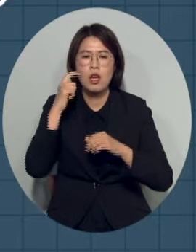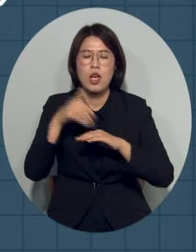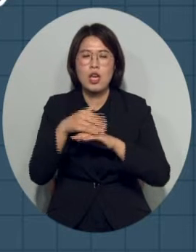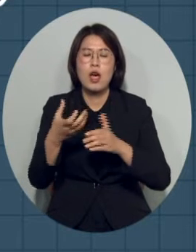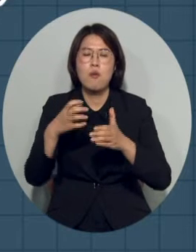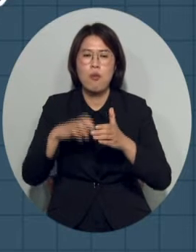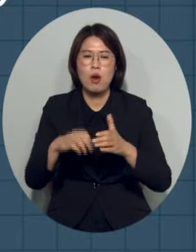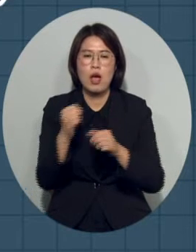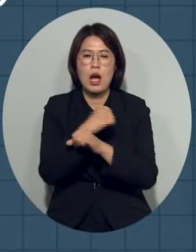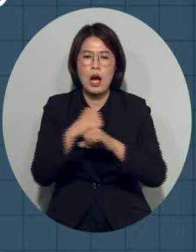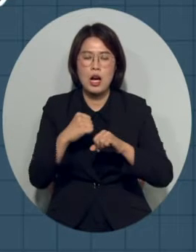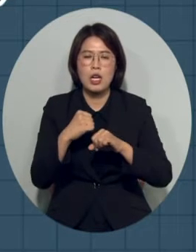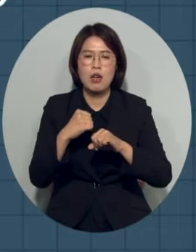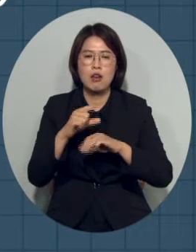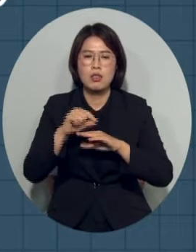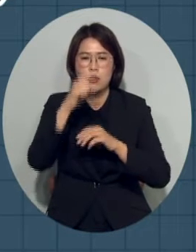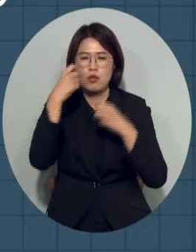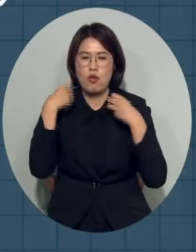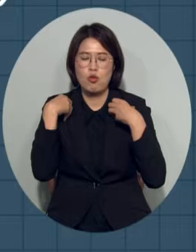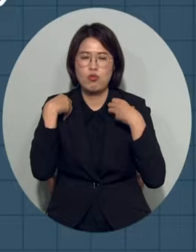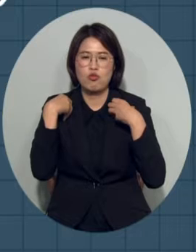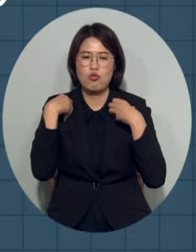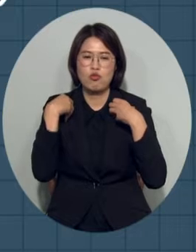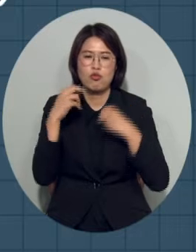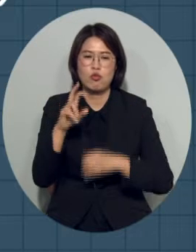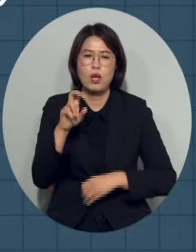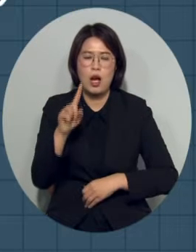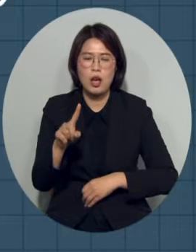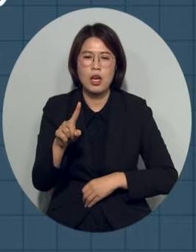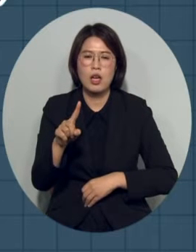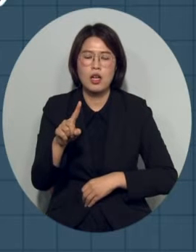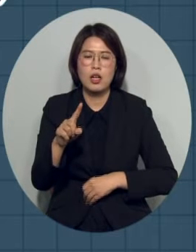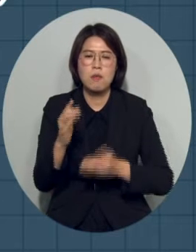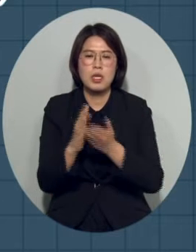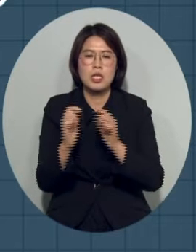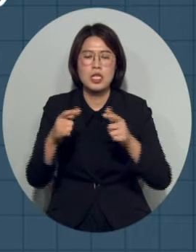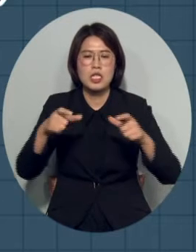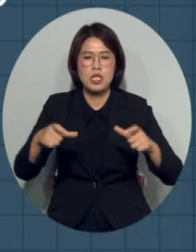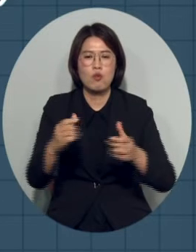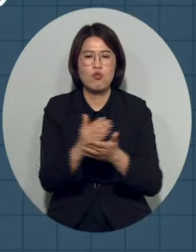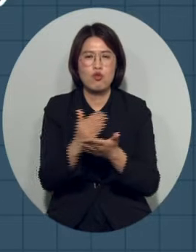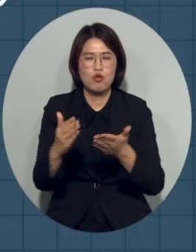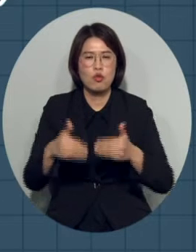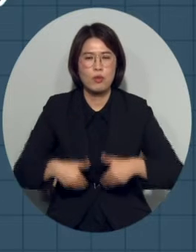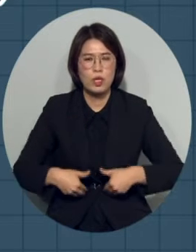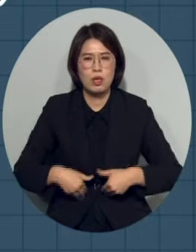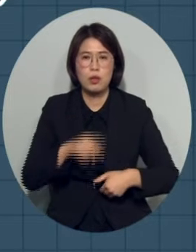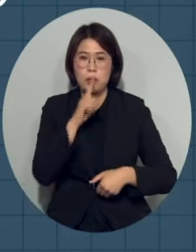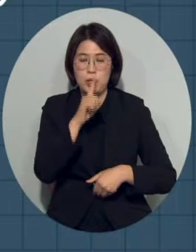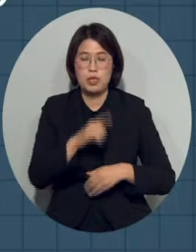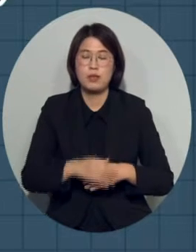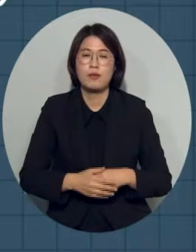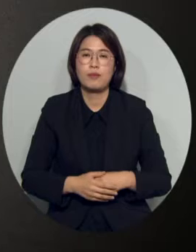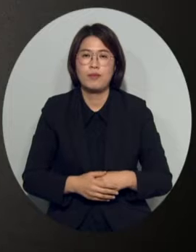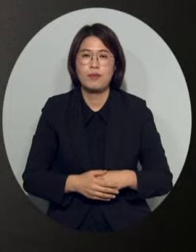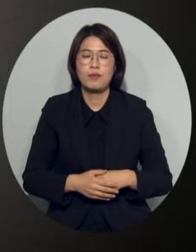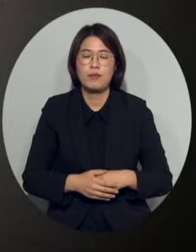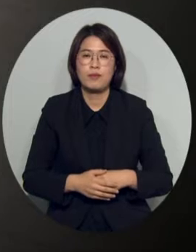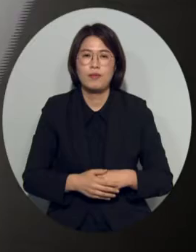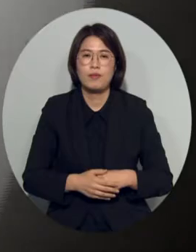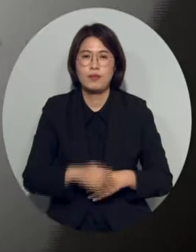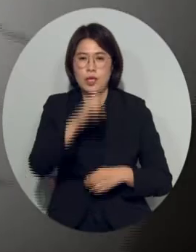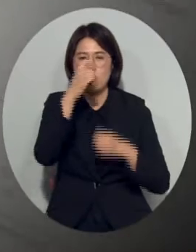포함된 광역과 기초자치단체를 고준희 방폐장 부적합 지역으로 분류해 한다는 입장을 밝혔습니다